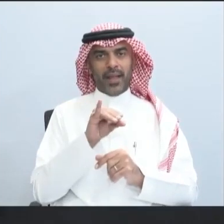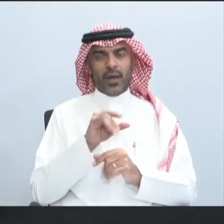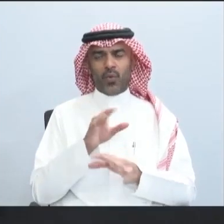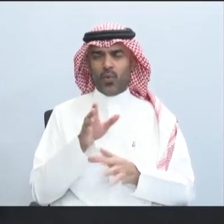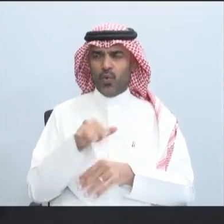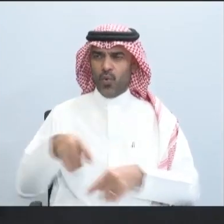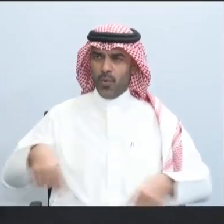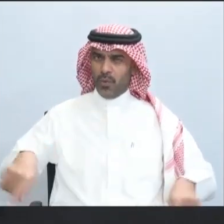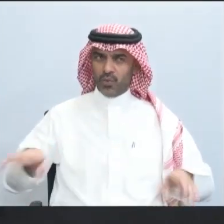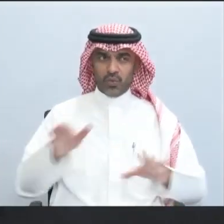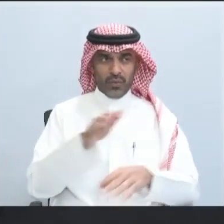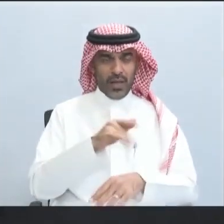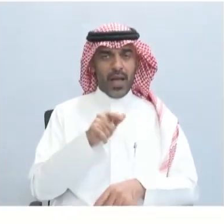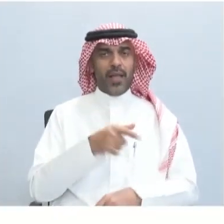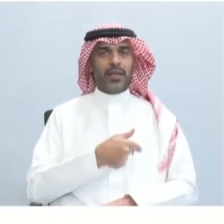ماده